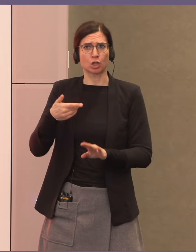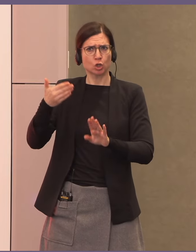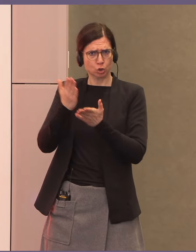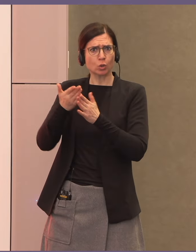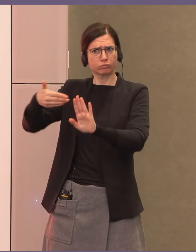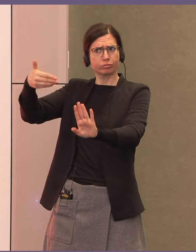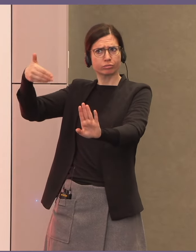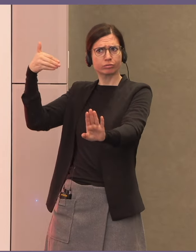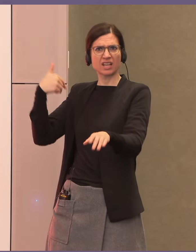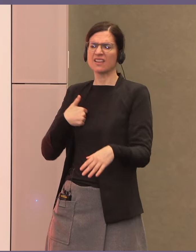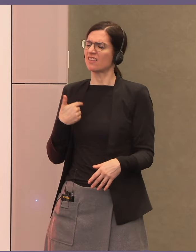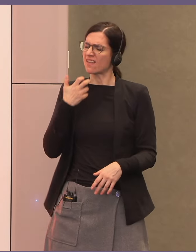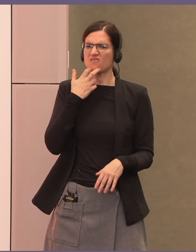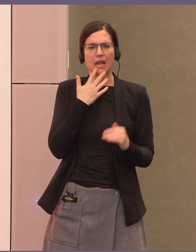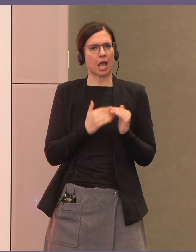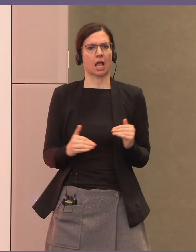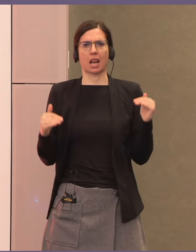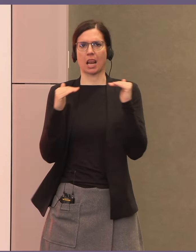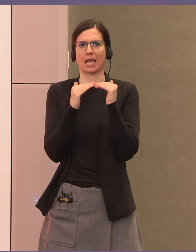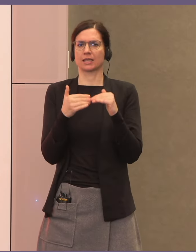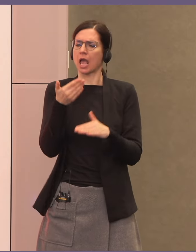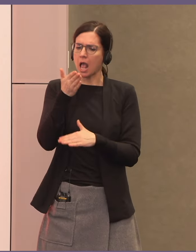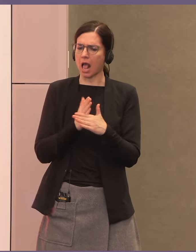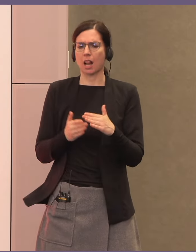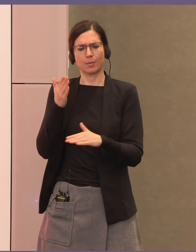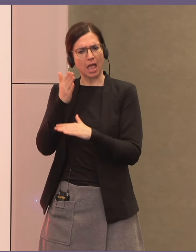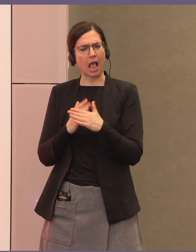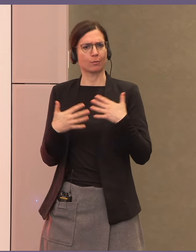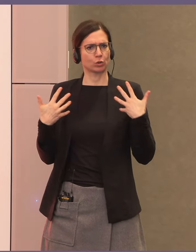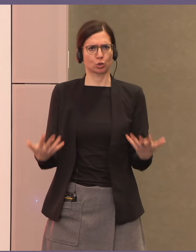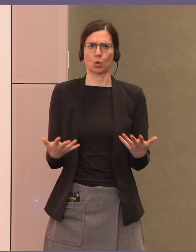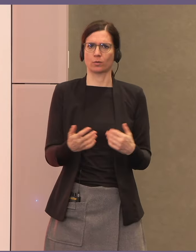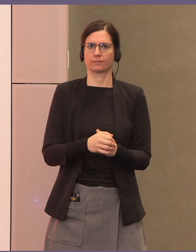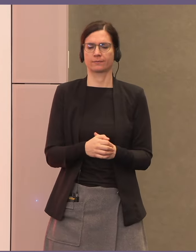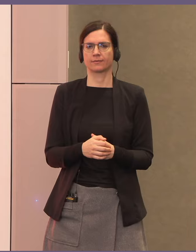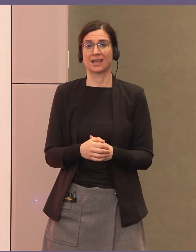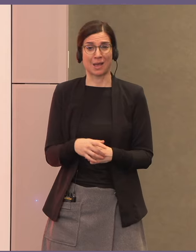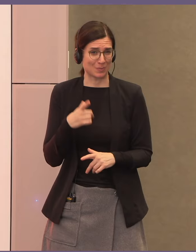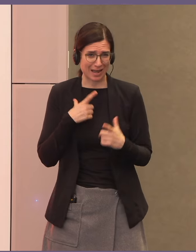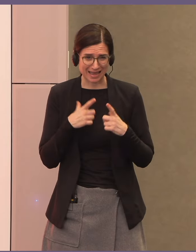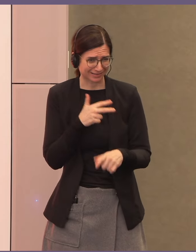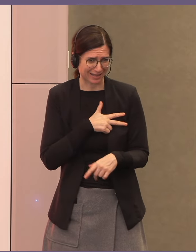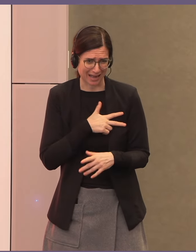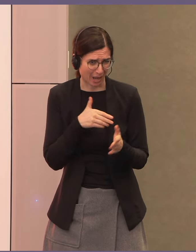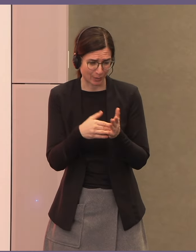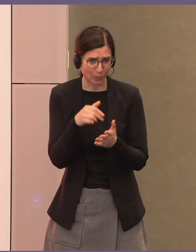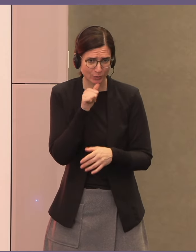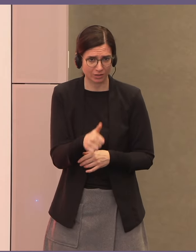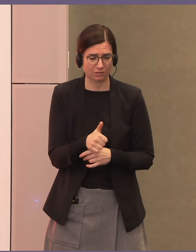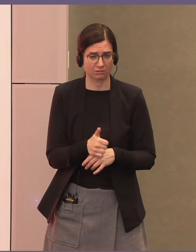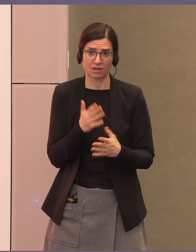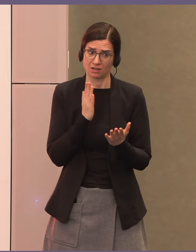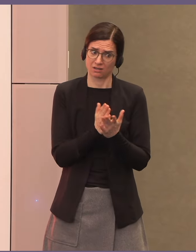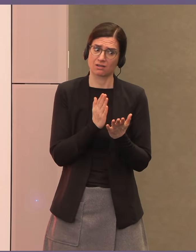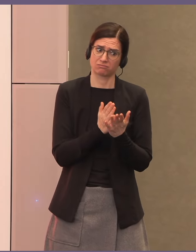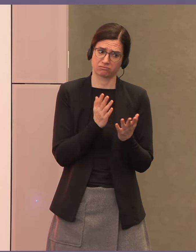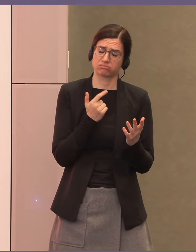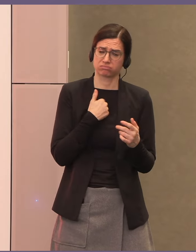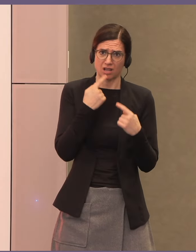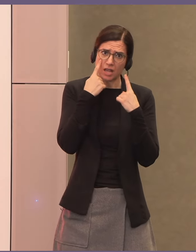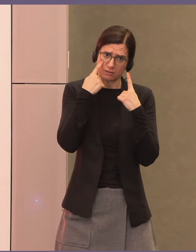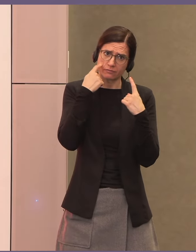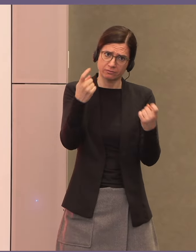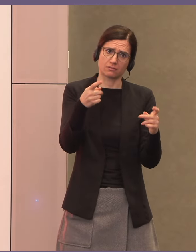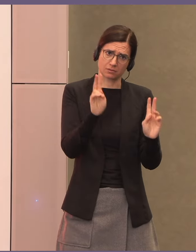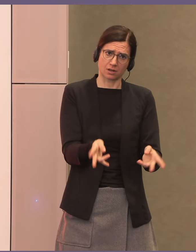tagtäglich erleben, nämlich dass es das halbe halbe so nicht gibt. Darüber könnte man weinen oder man könnte, so